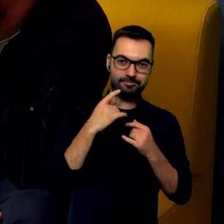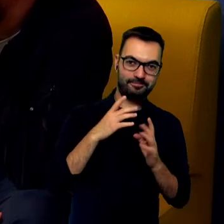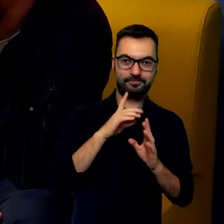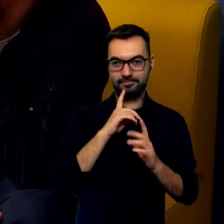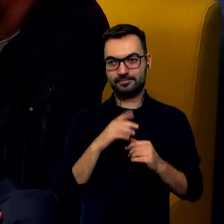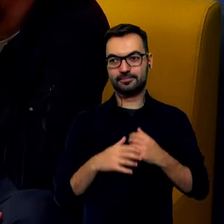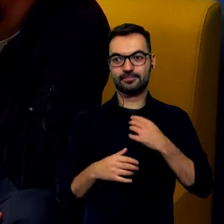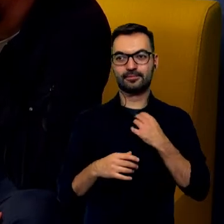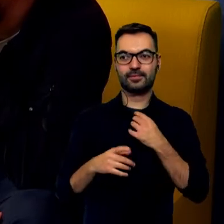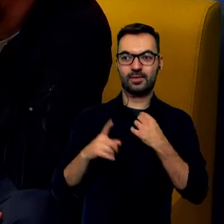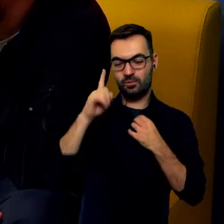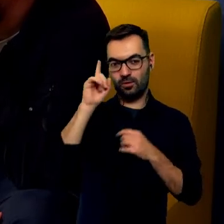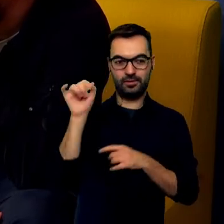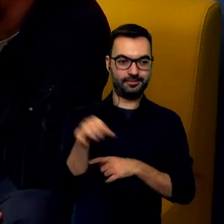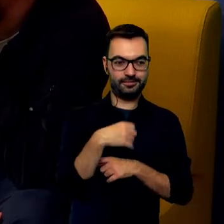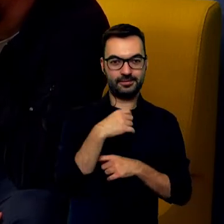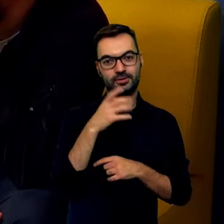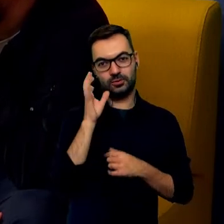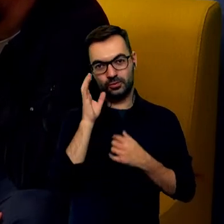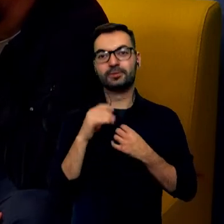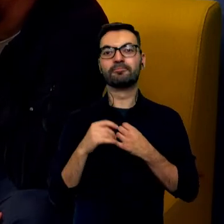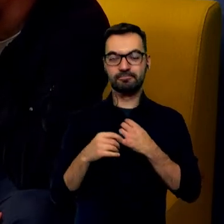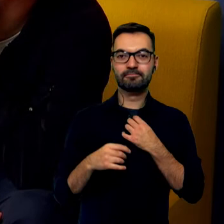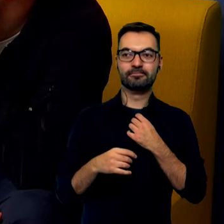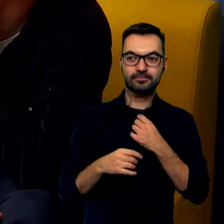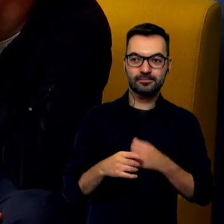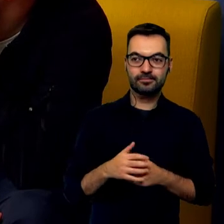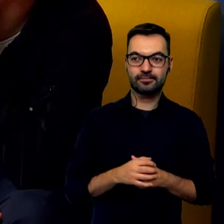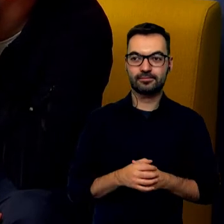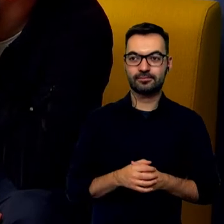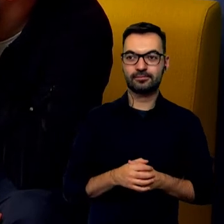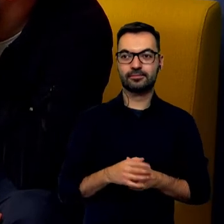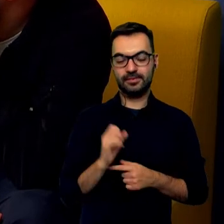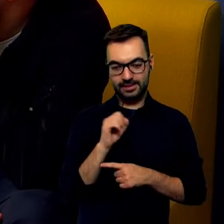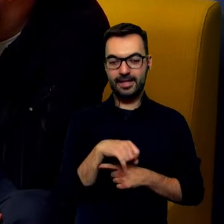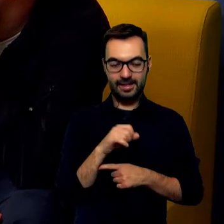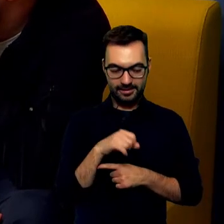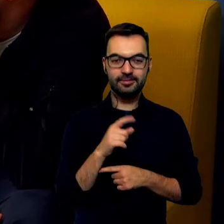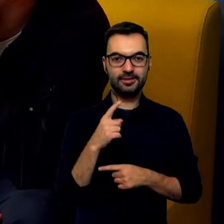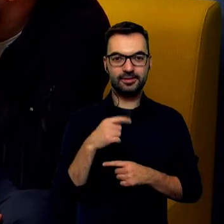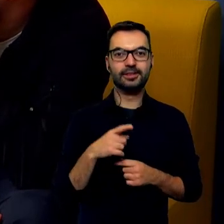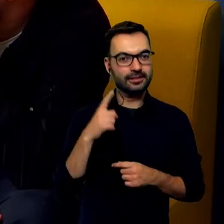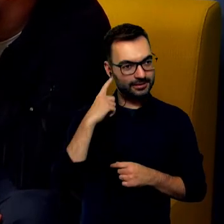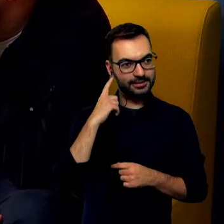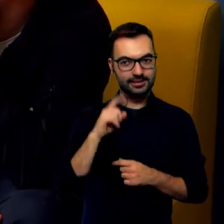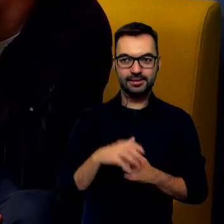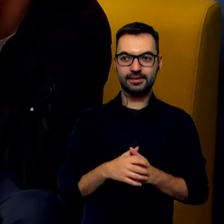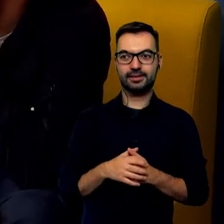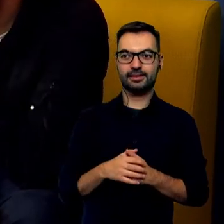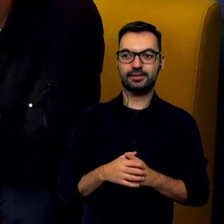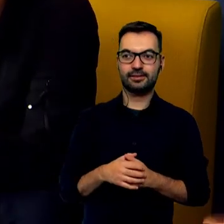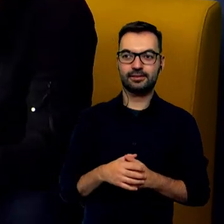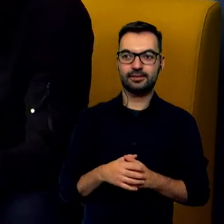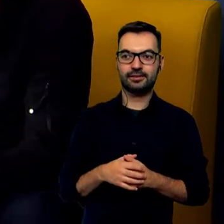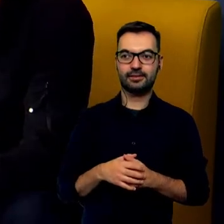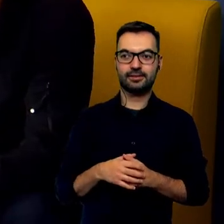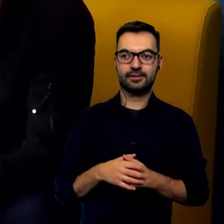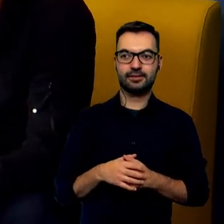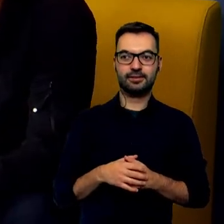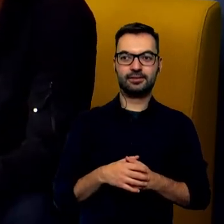zawstydzam, to odwracam głowę i słucham i macham głową w ten sposób, że tak, tak i nadstawiam ucho i ona mówi, ale